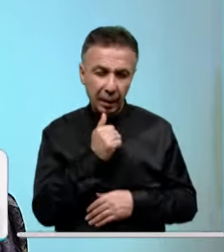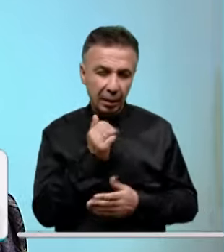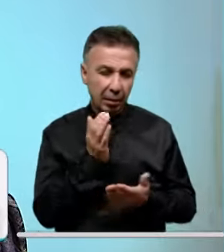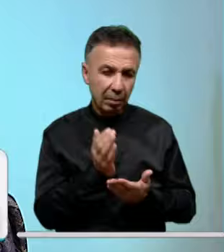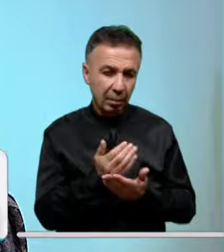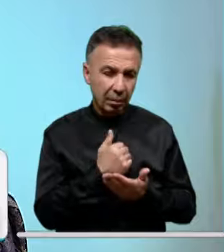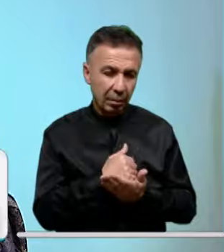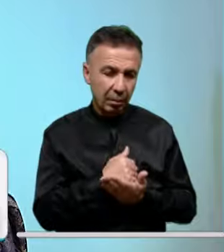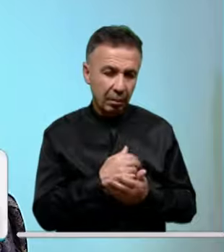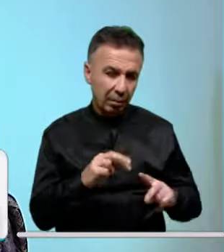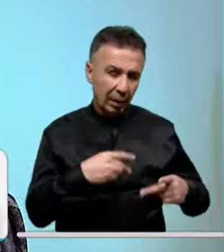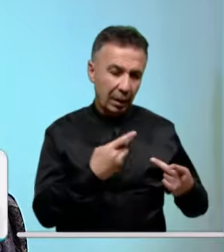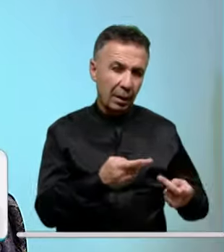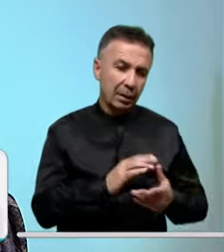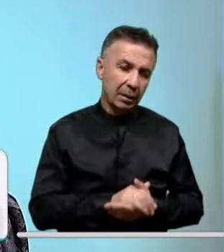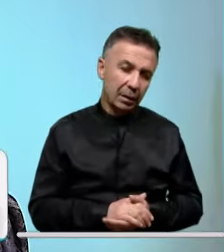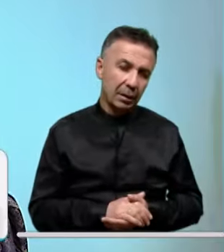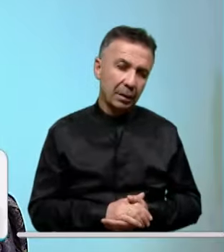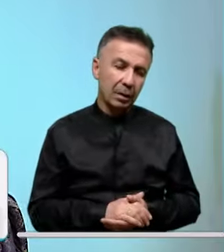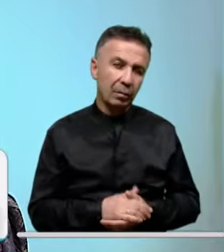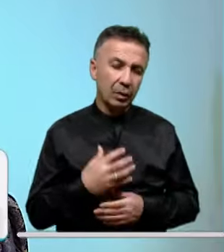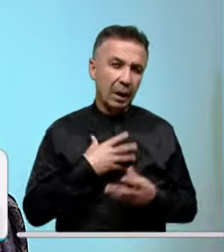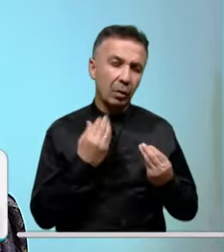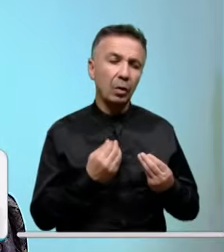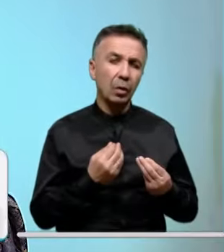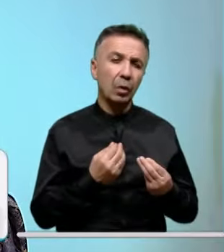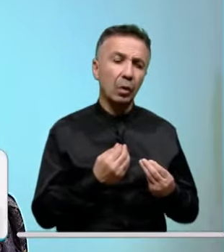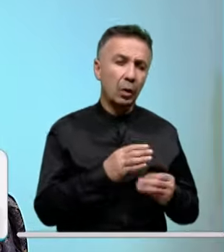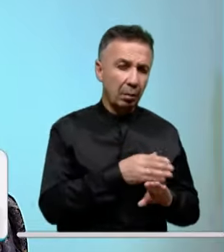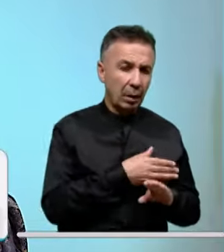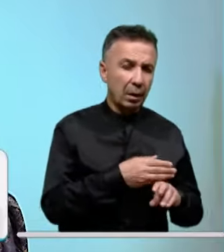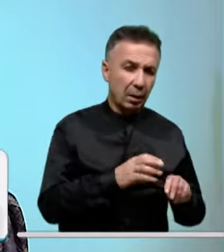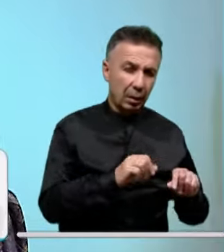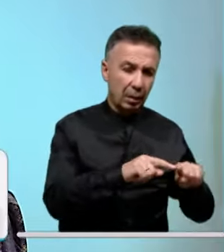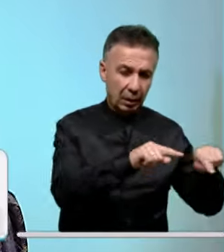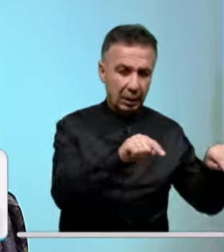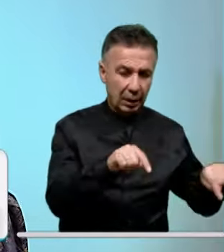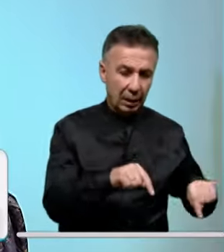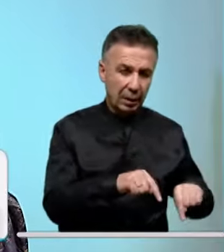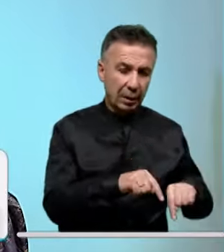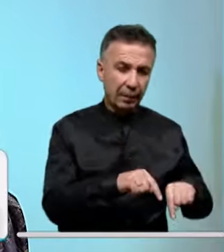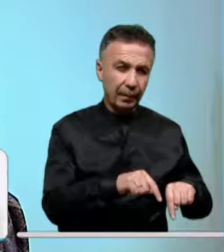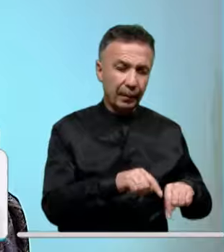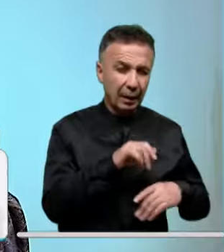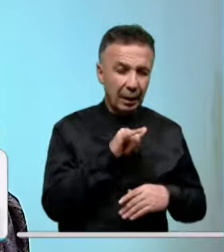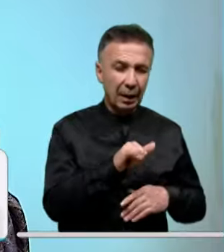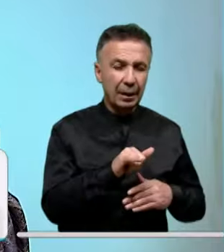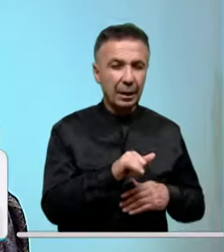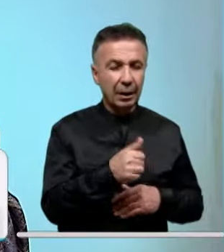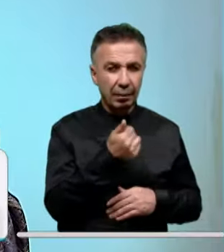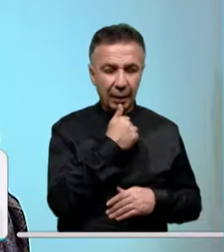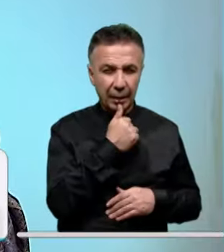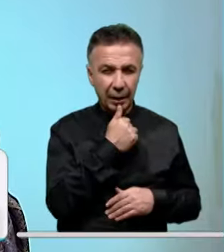mirasıdır. Çocuklar bu sahip oldukları, miras yoluyla sahip oldukları mülkte aynen